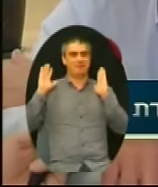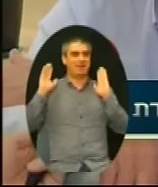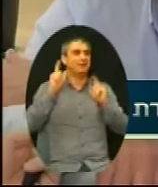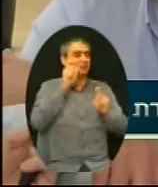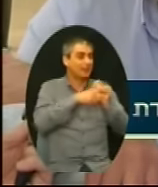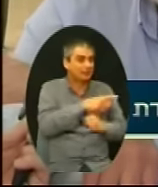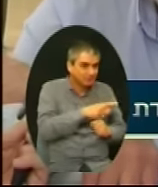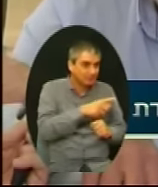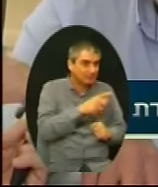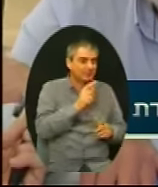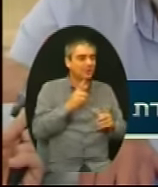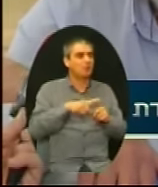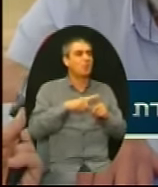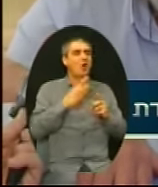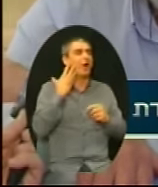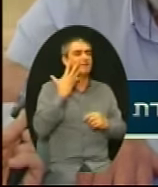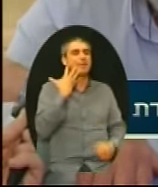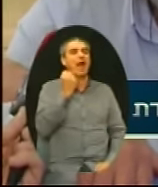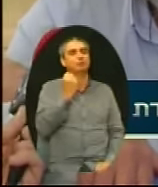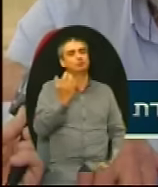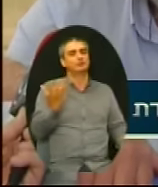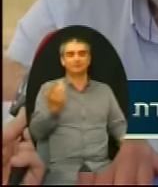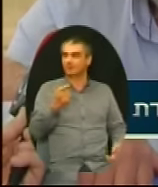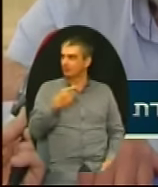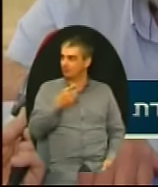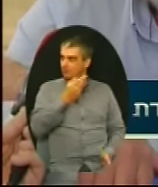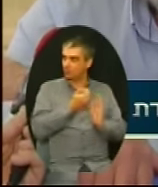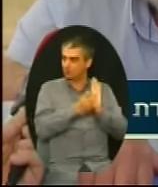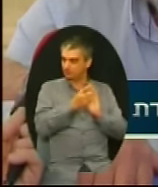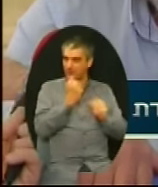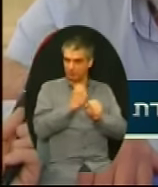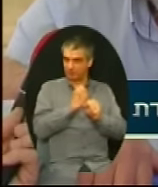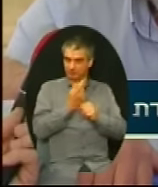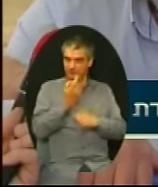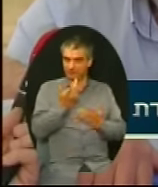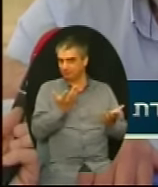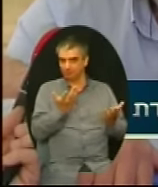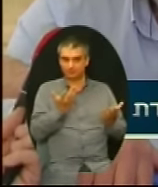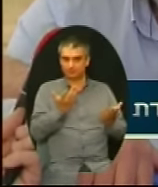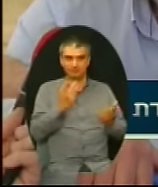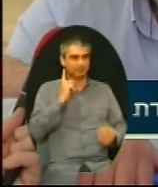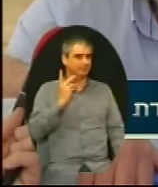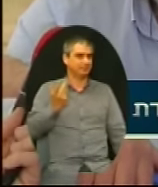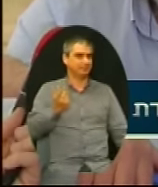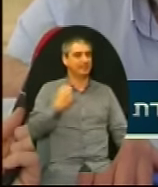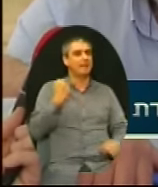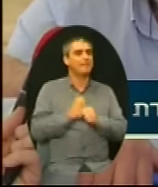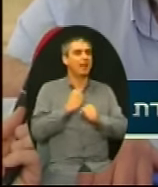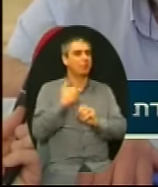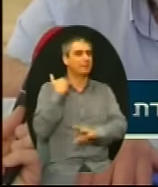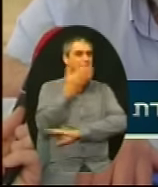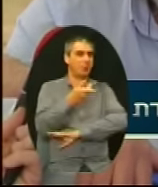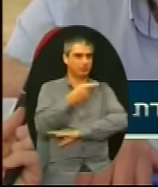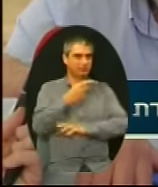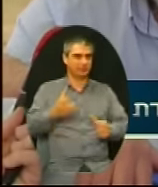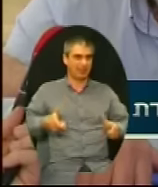יש אנשי כבושים, חמוצים, זה משהו אחר. טוב, חוץ מהיום הזה אתה עוד עושה קצת, מה שנקרא, פעילות